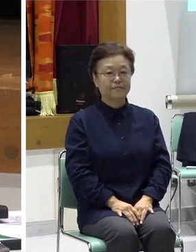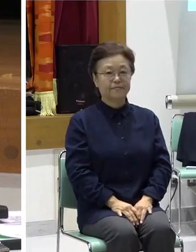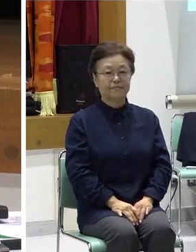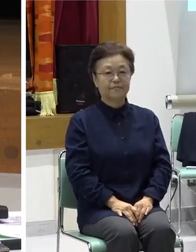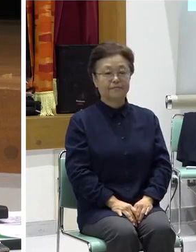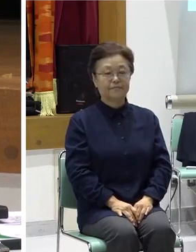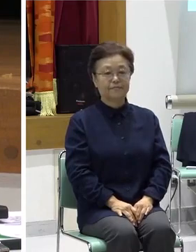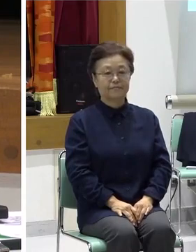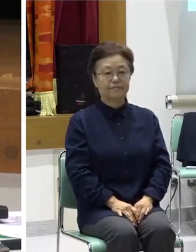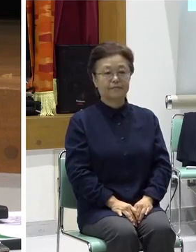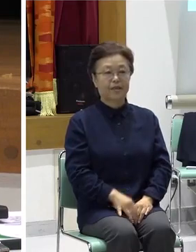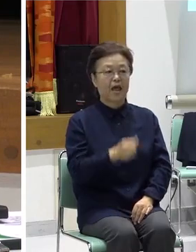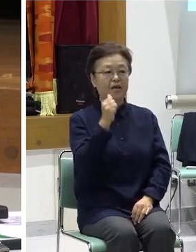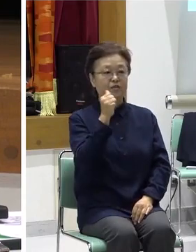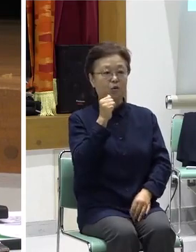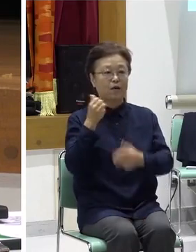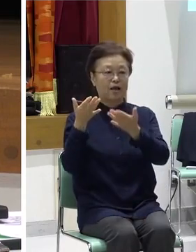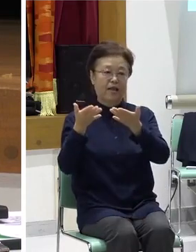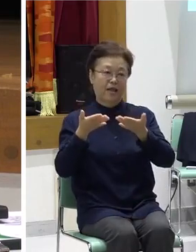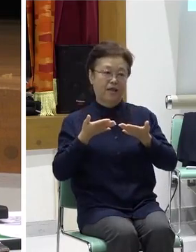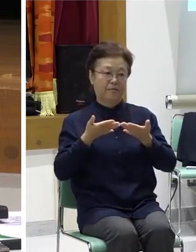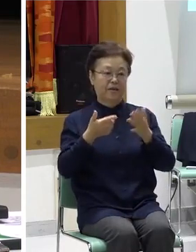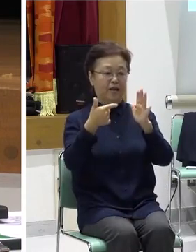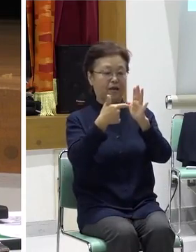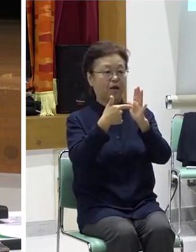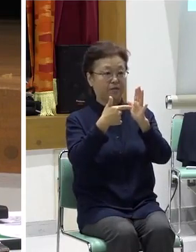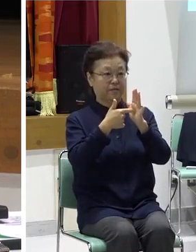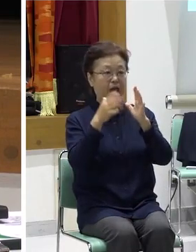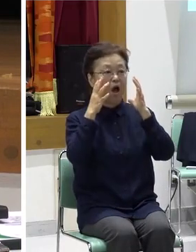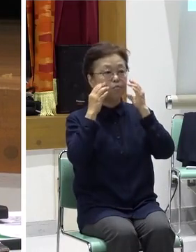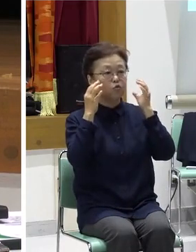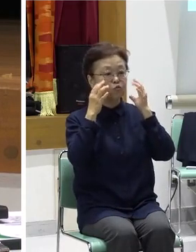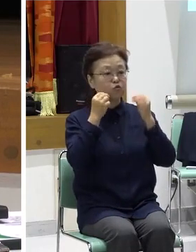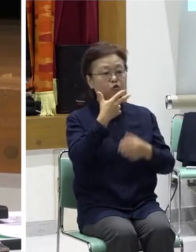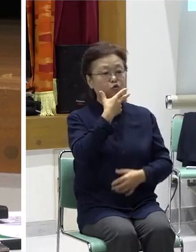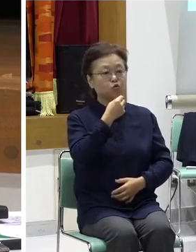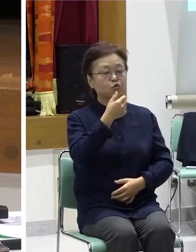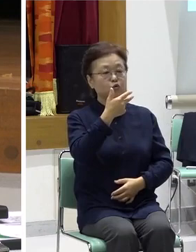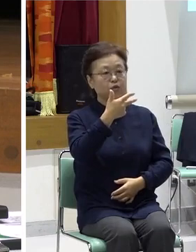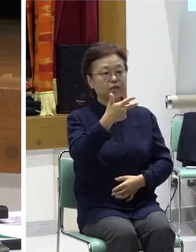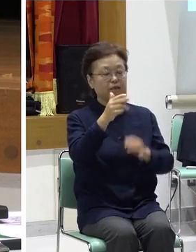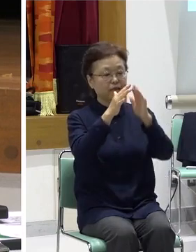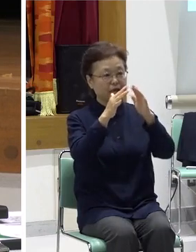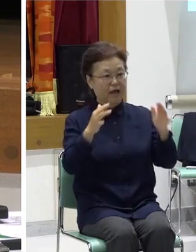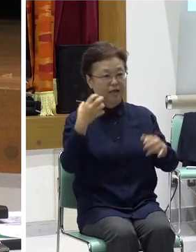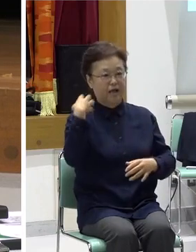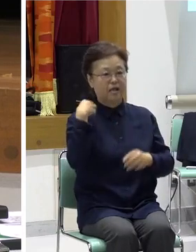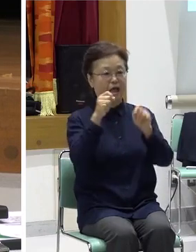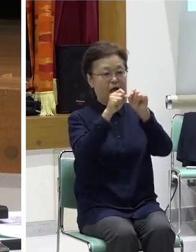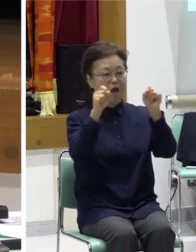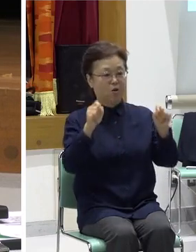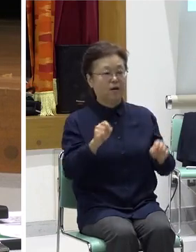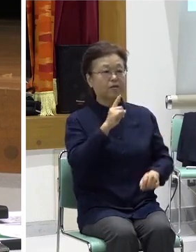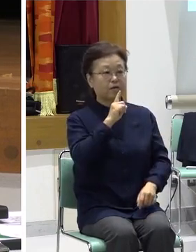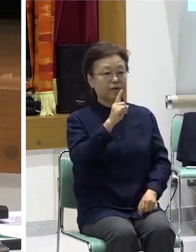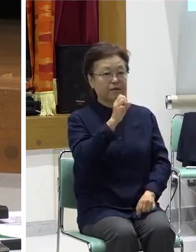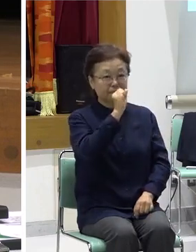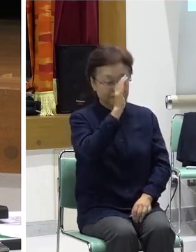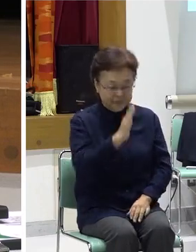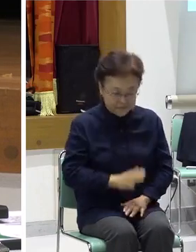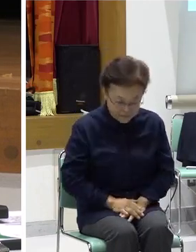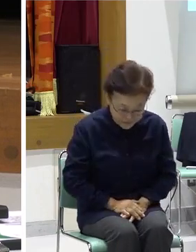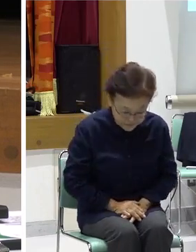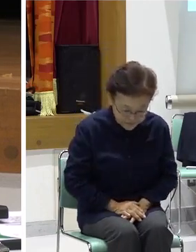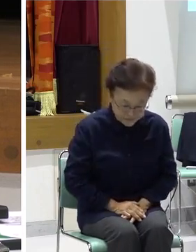はい、紹介いただきました社会福祉法人ぷくぷく福祉会の片岡康介と言います。どうぞよろしくお願いいたします。